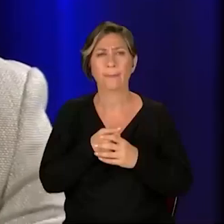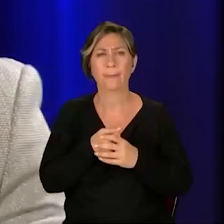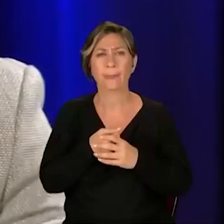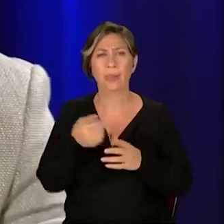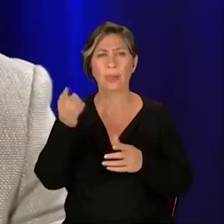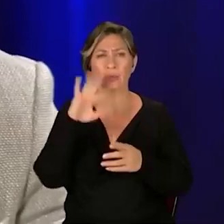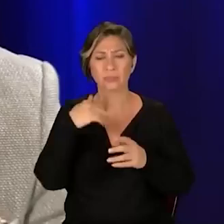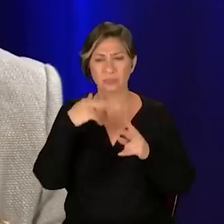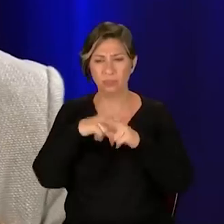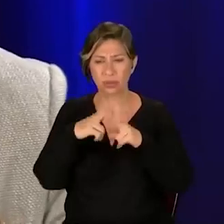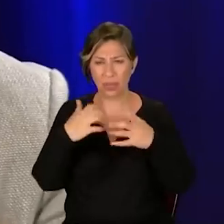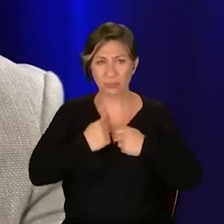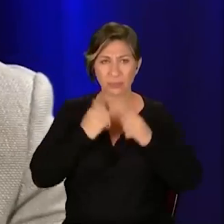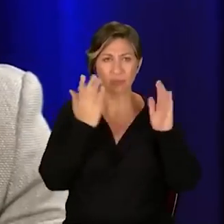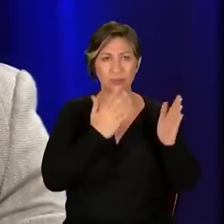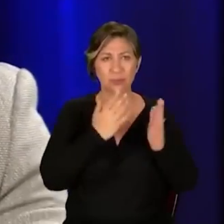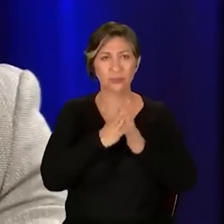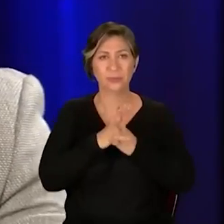Sonra bizi polisler götürmesinler.